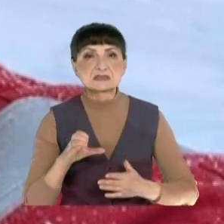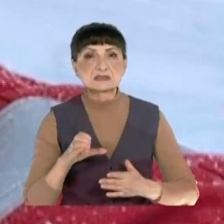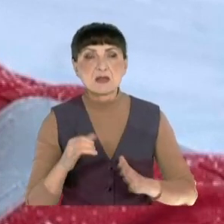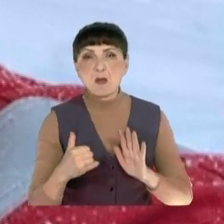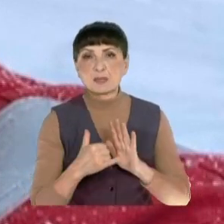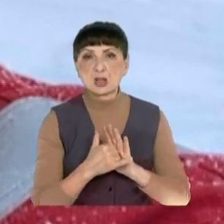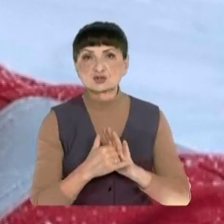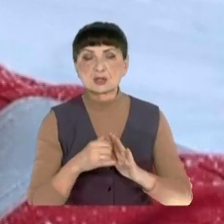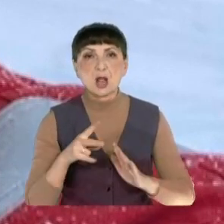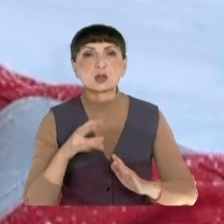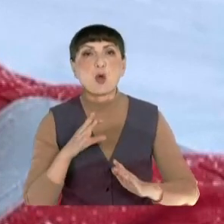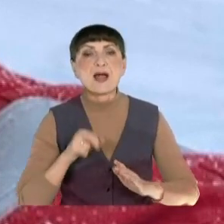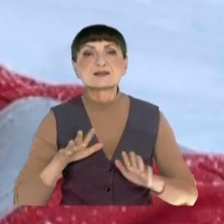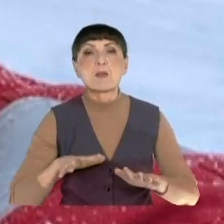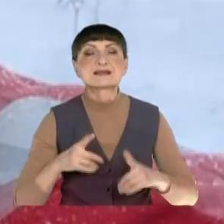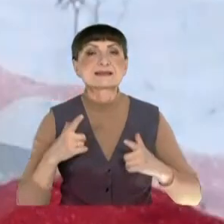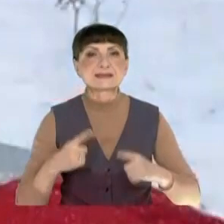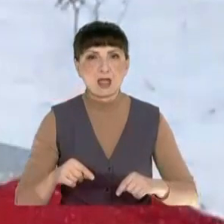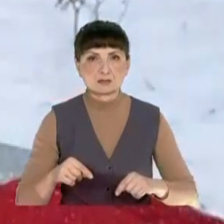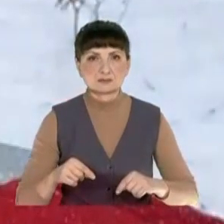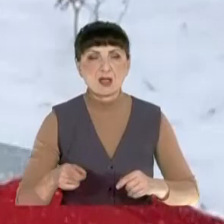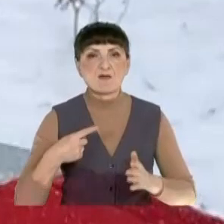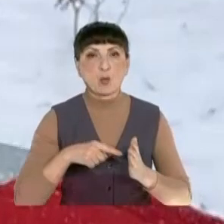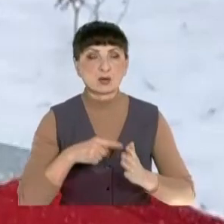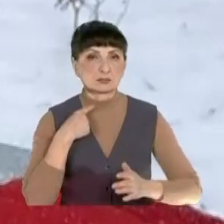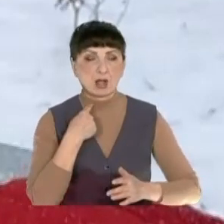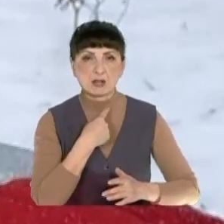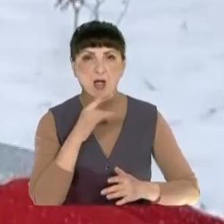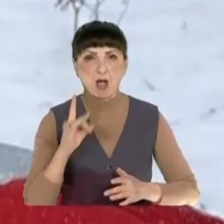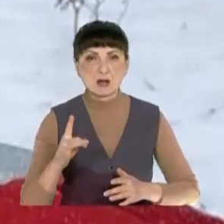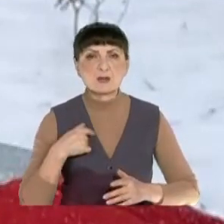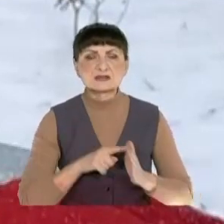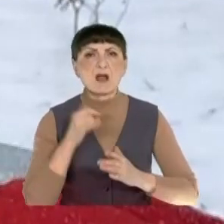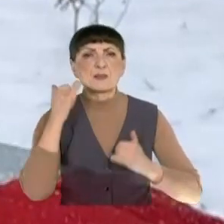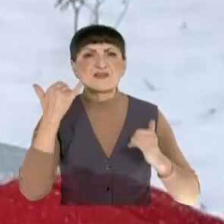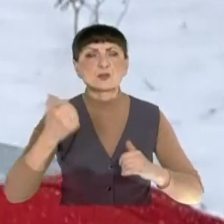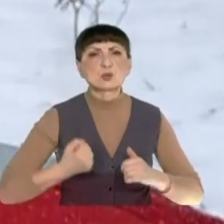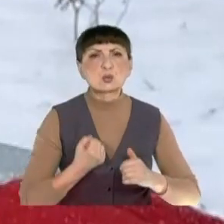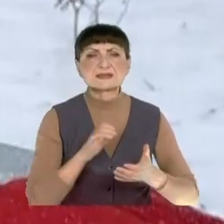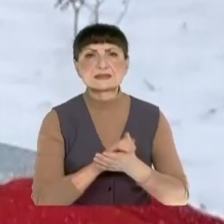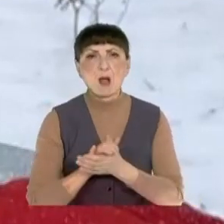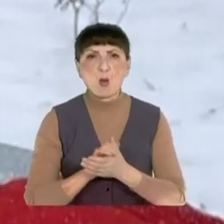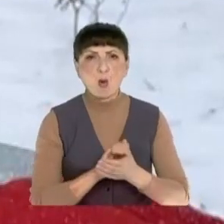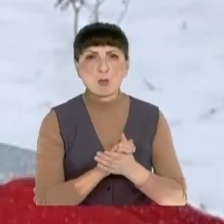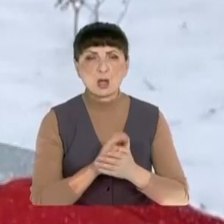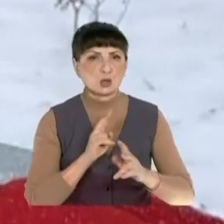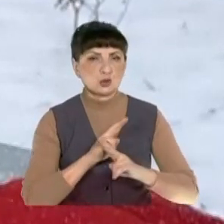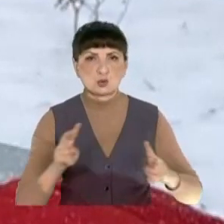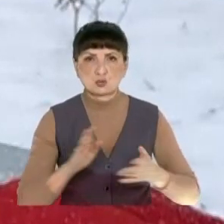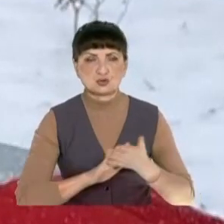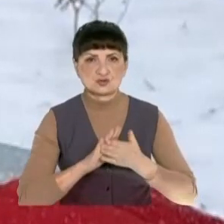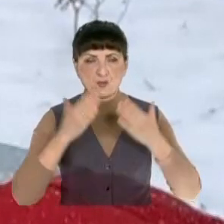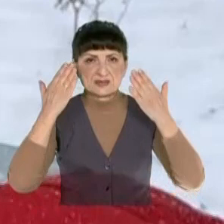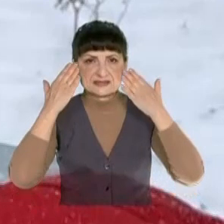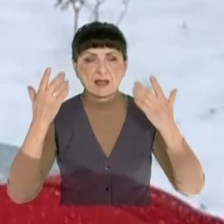приложения «Локатор» с геолокацией в городе Талгаре. Мы стали обзванивать друзей, знакомых. Никто не был в курсе,